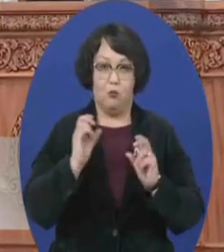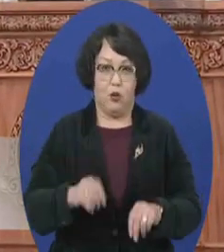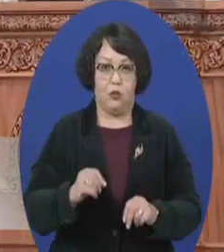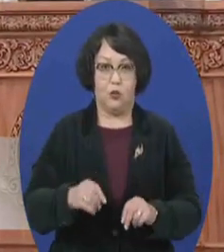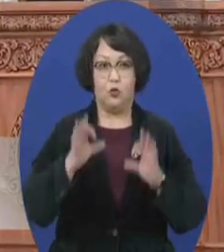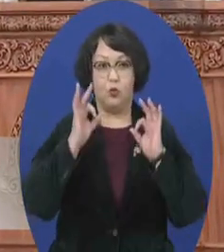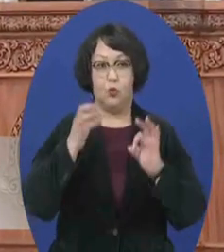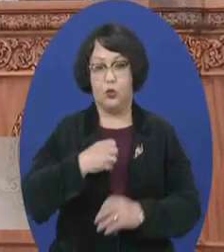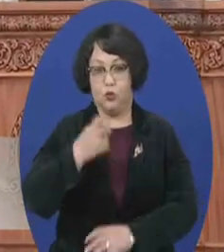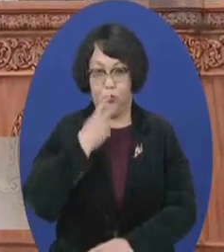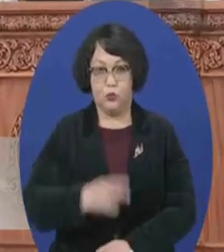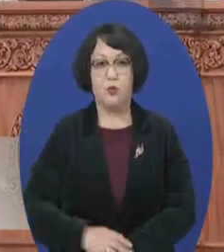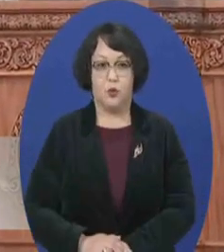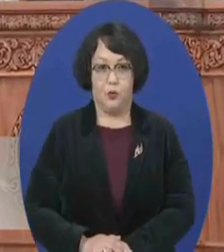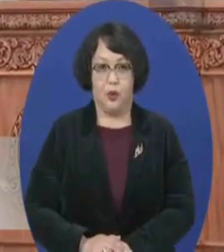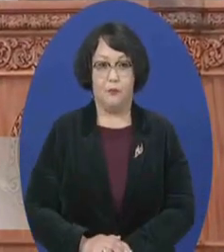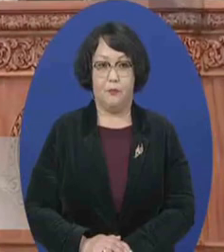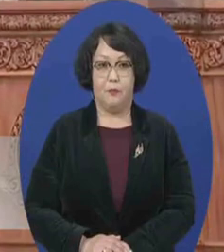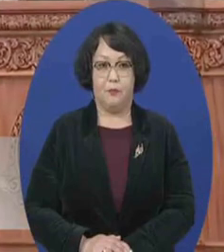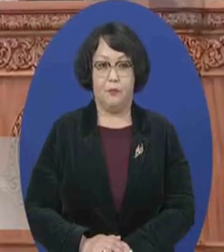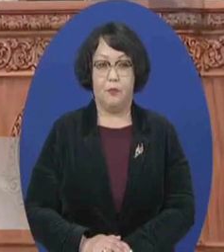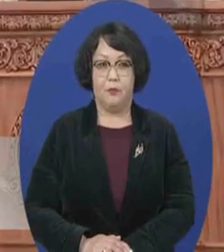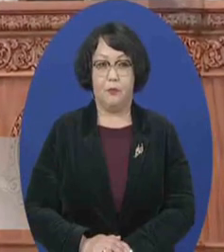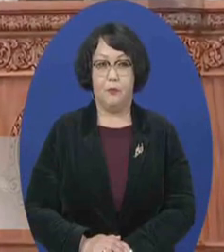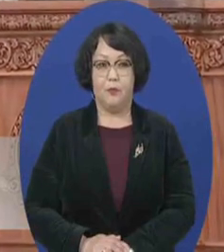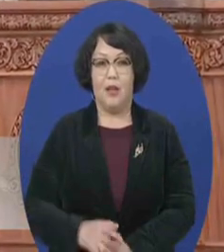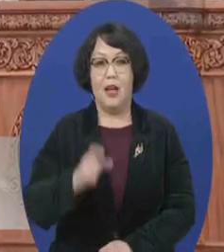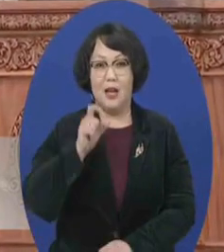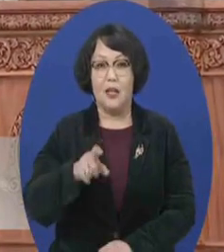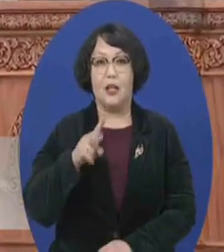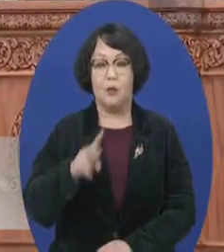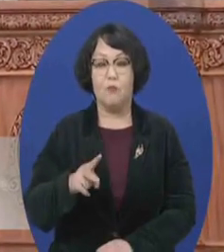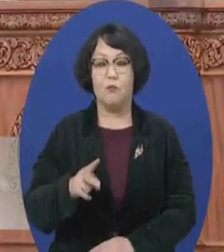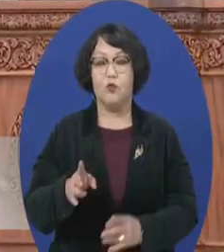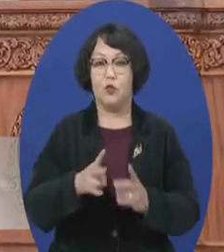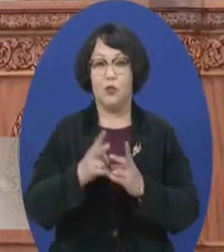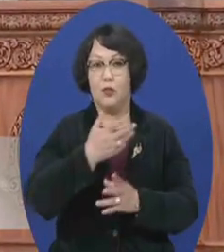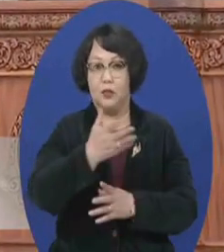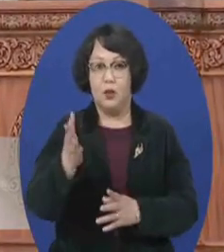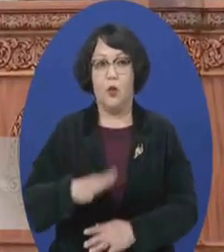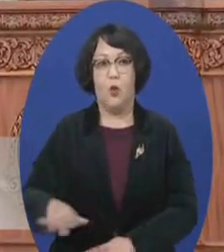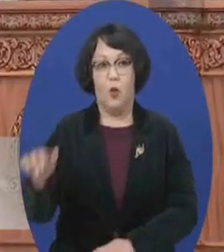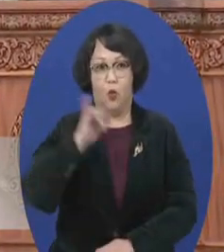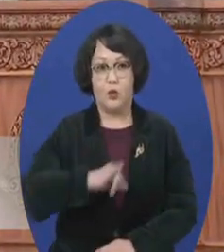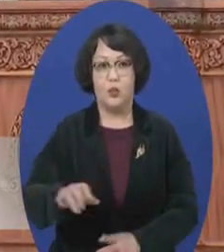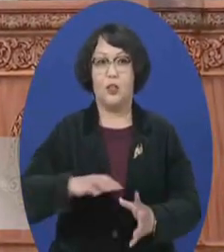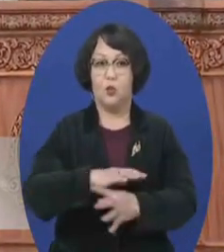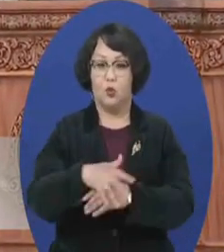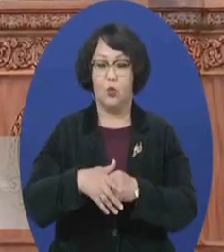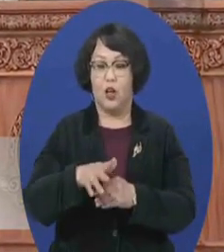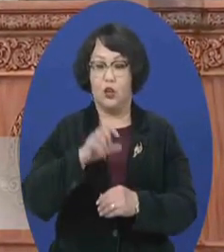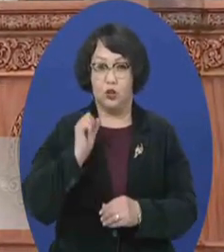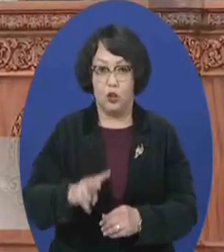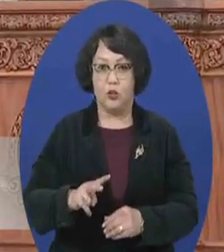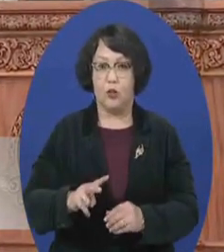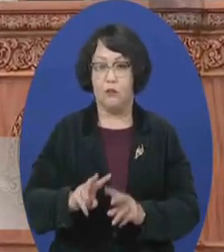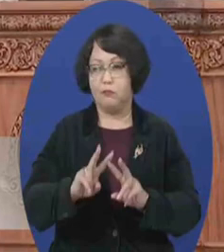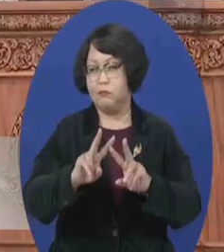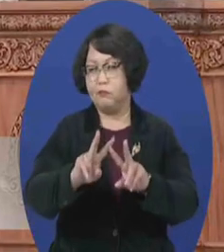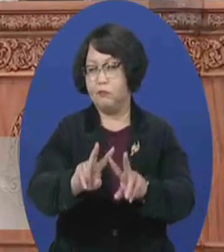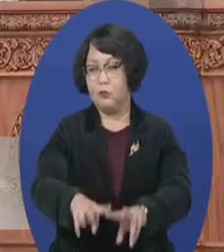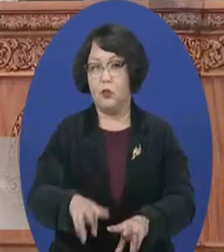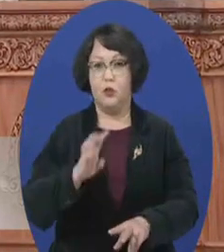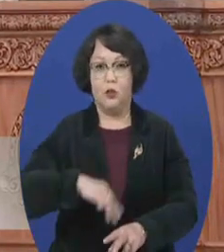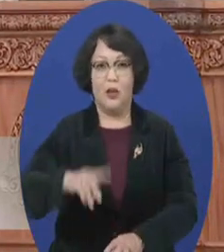хэмээн үзэж байна. Эрхэм нөхдөө, улс орны минь тусгаар тогтнол оршин тогтнохын үндэс нь